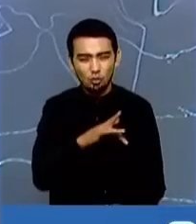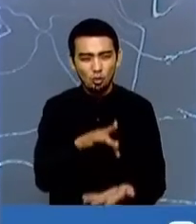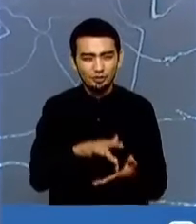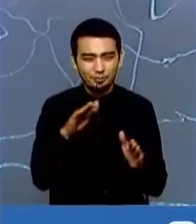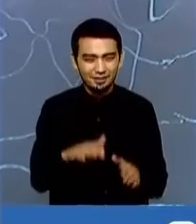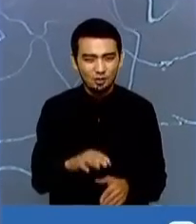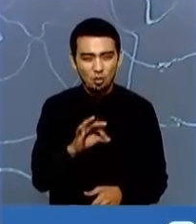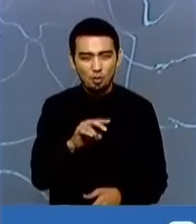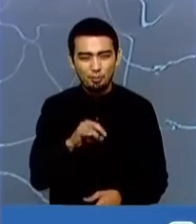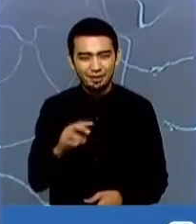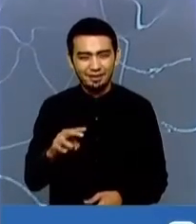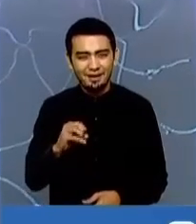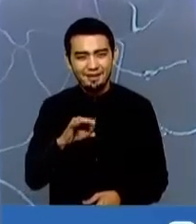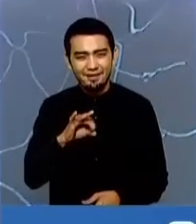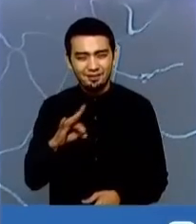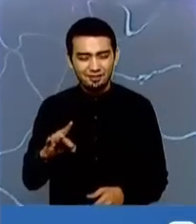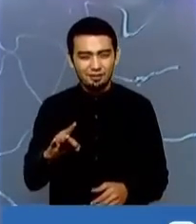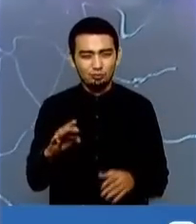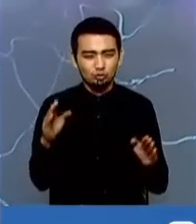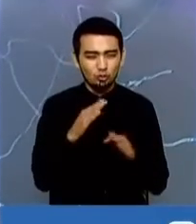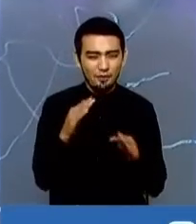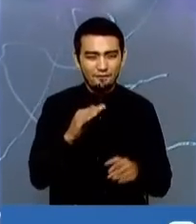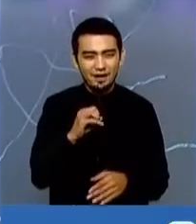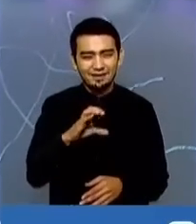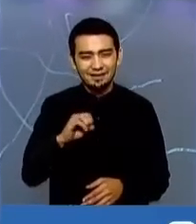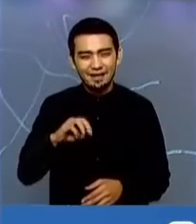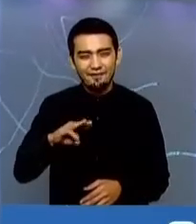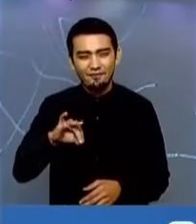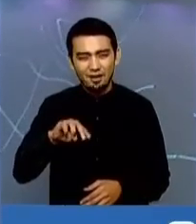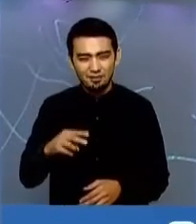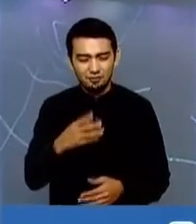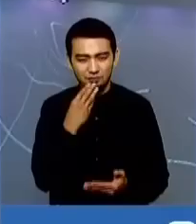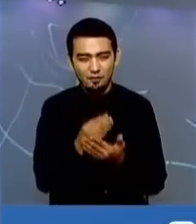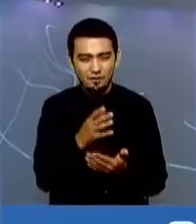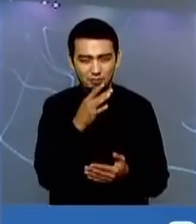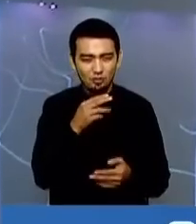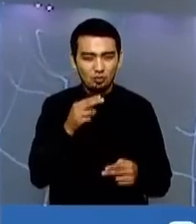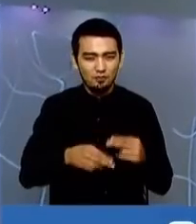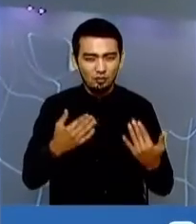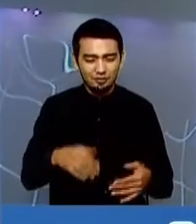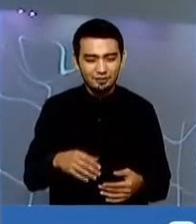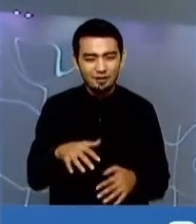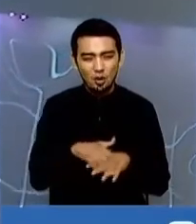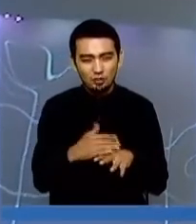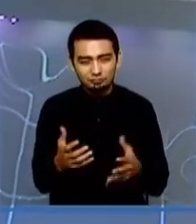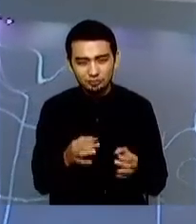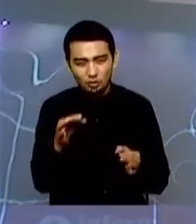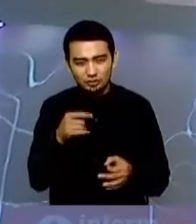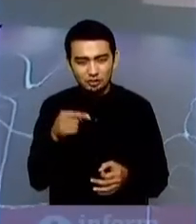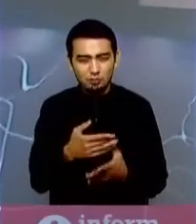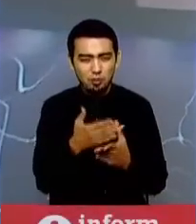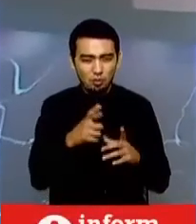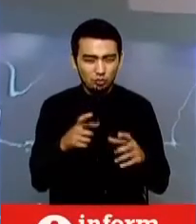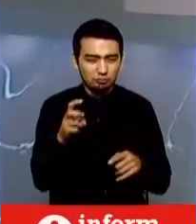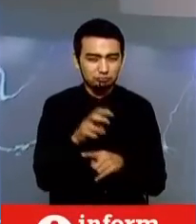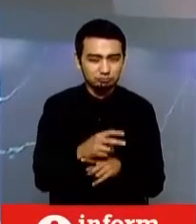ұйымдастырылған Open Air музыкалық фестивалі өз мәресіне жетті. Халықтың қолдауымен ашық аспан астында өткен концерттерді мыңдаған көрермен